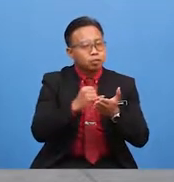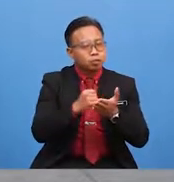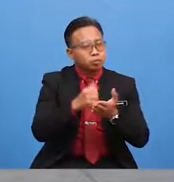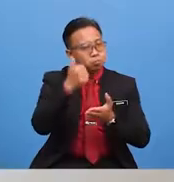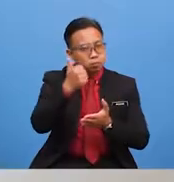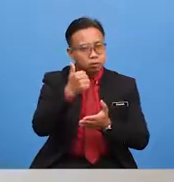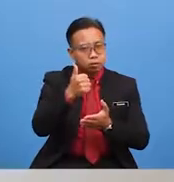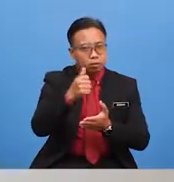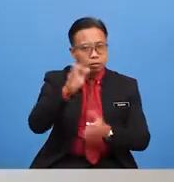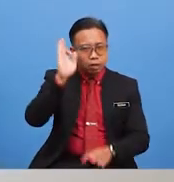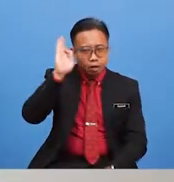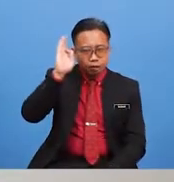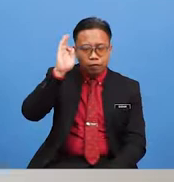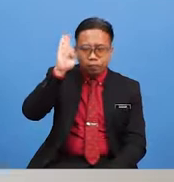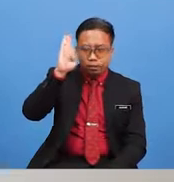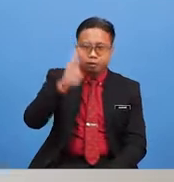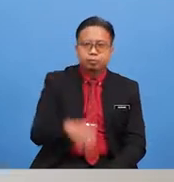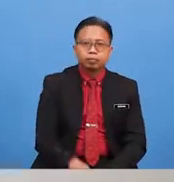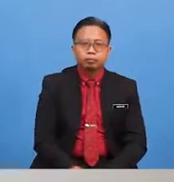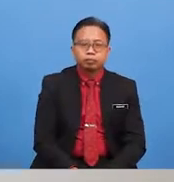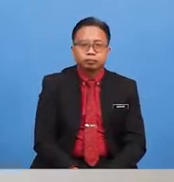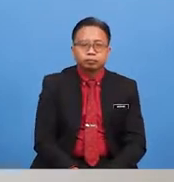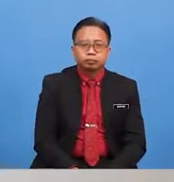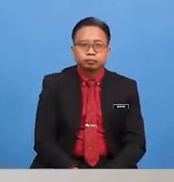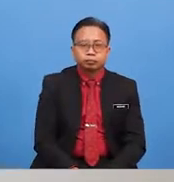ialah Francois Boucher,